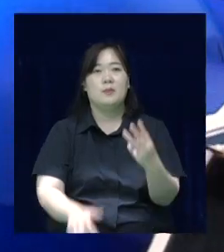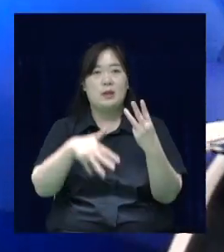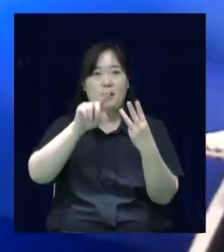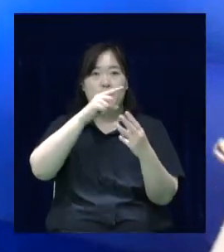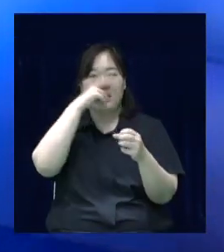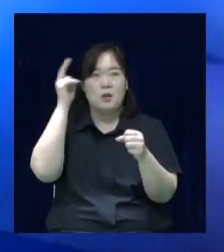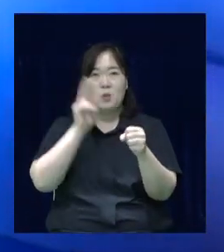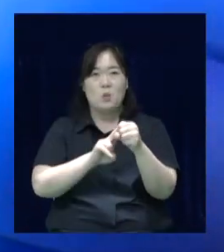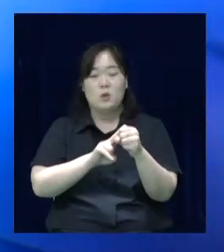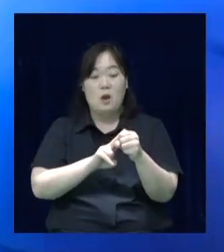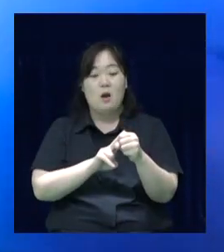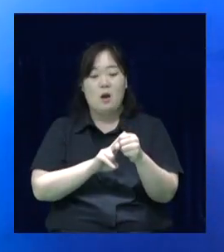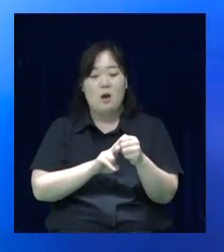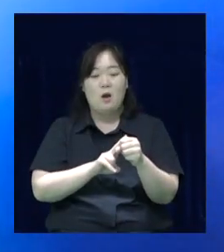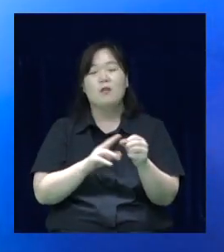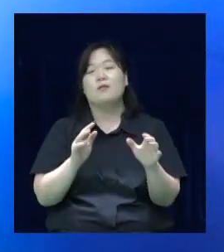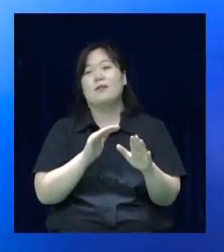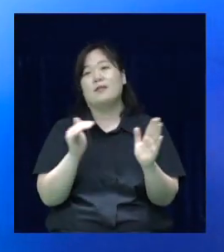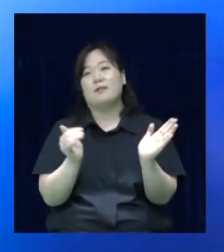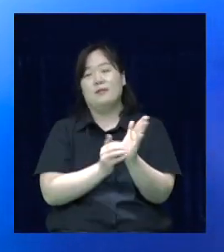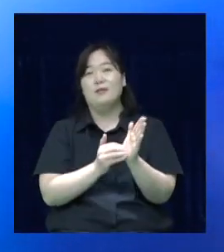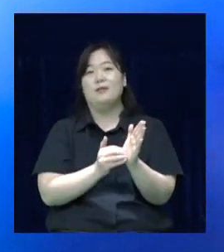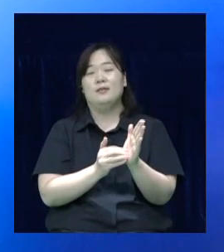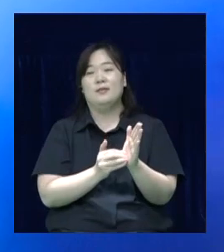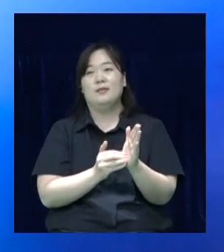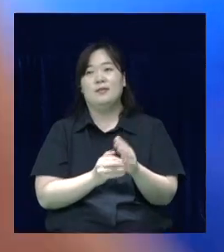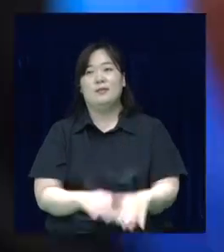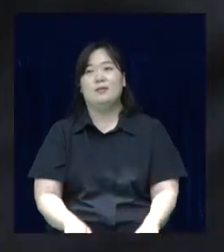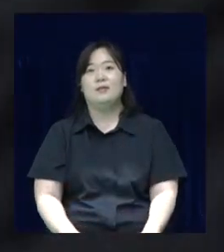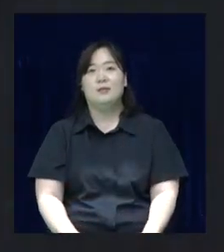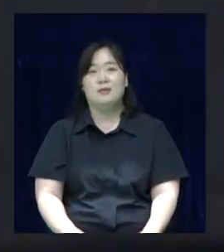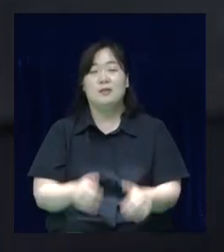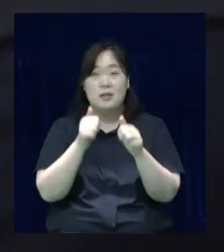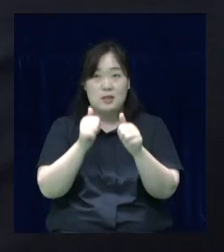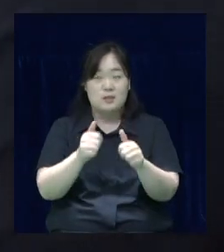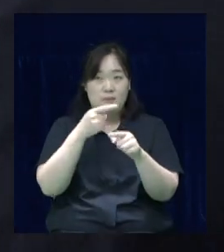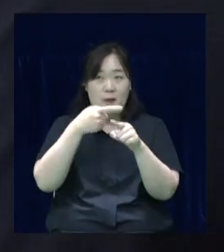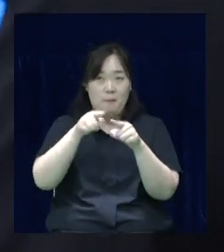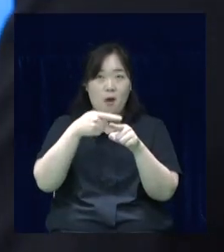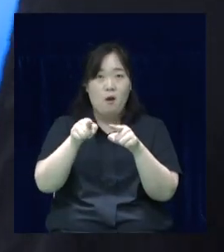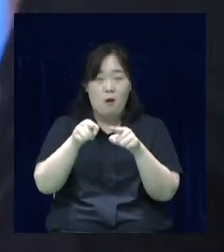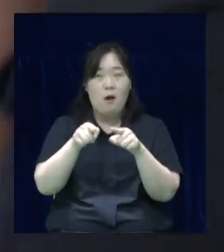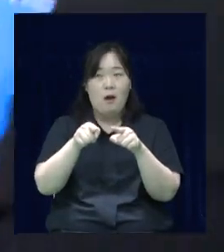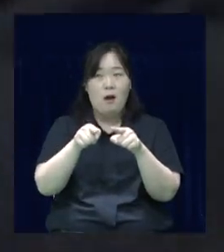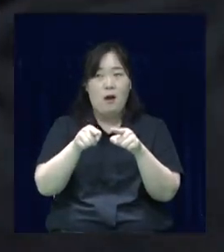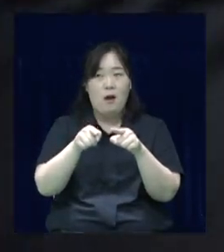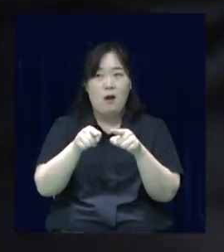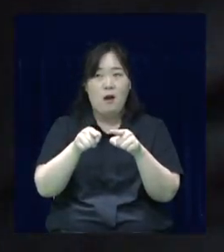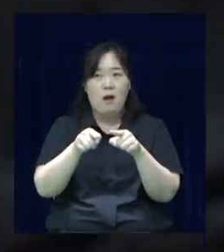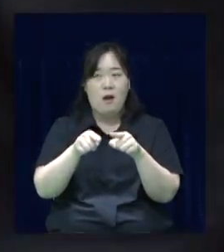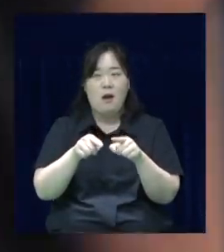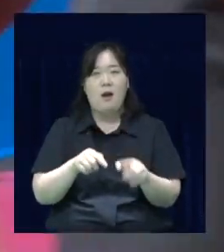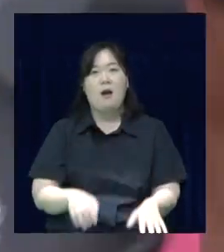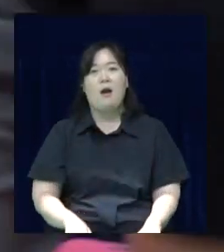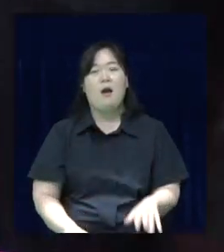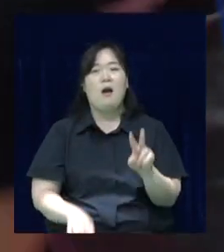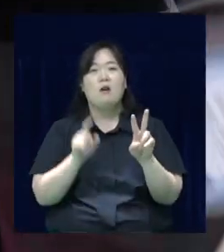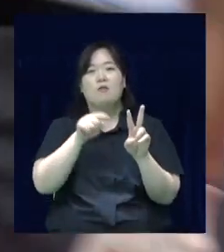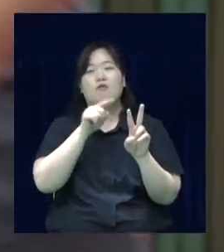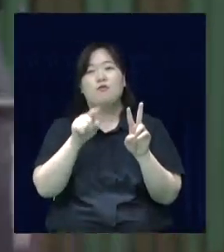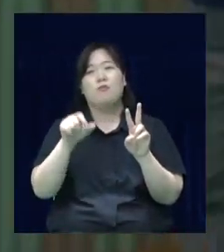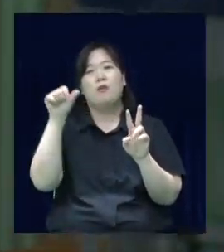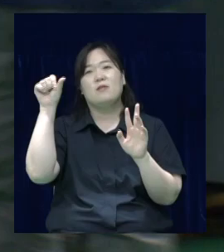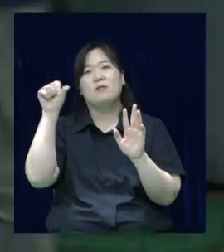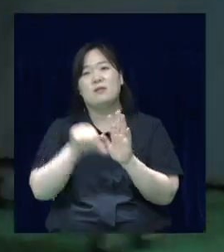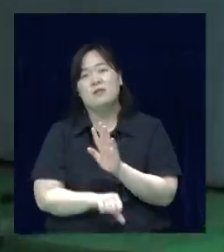시도 마무리를 지었습니다. 심판 판정도 살펴보도록 하겠고요. 심판 판정, 자, 두 명의